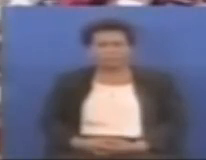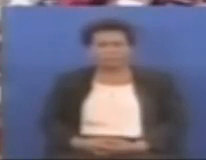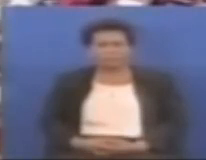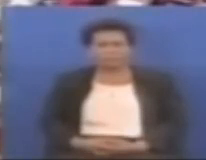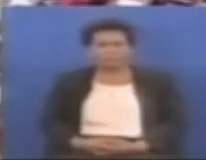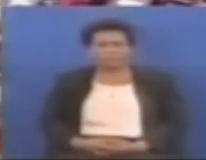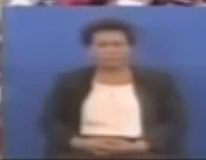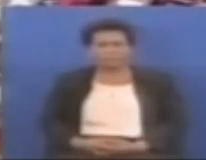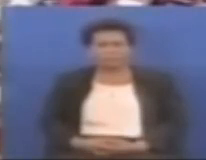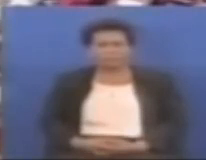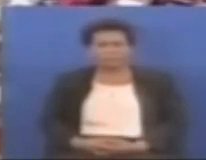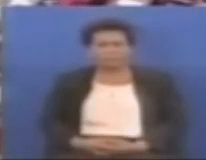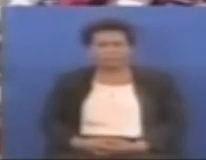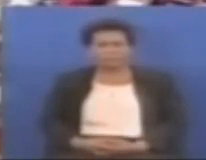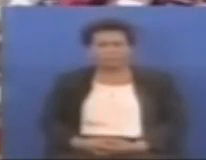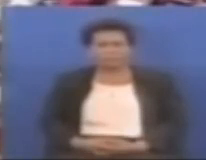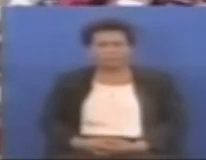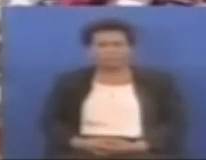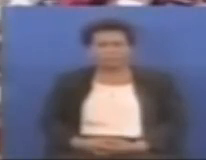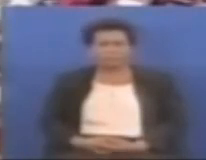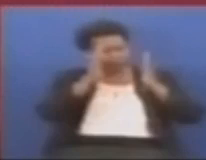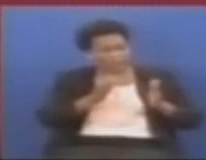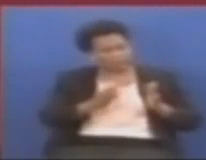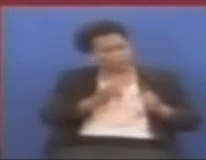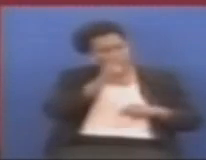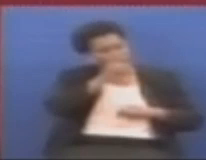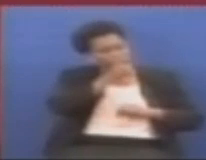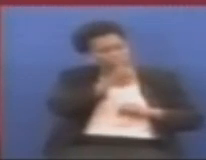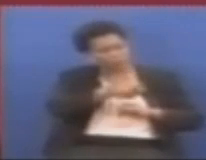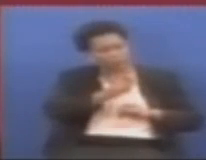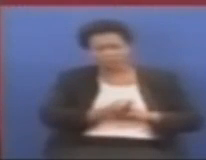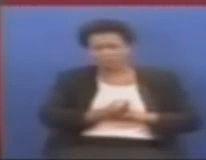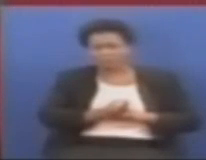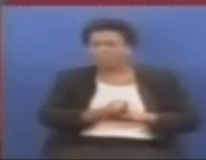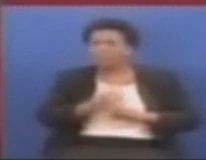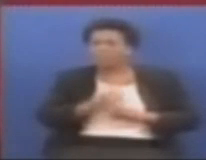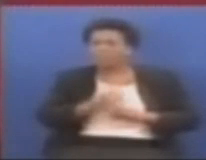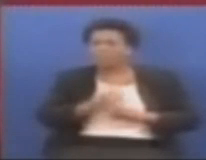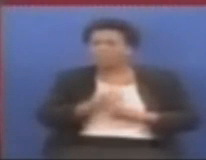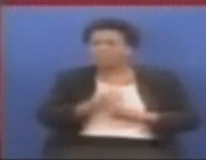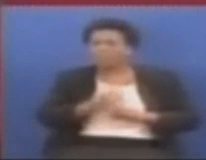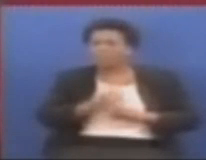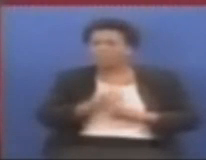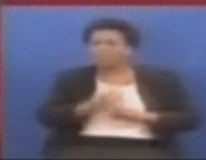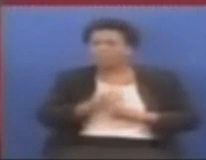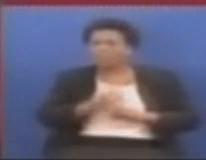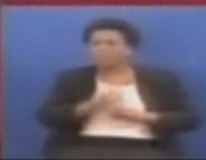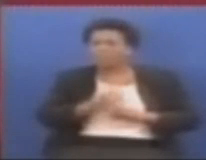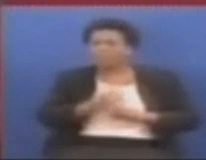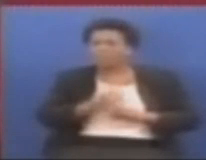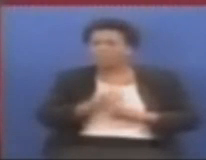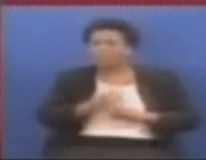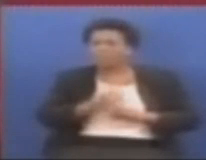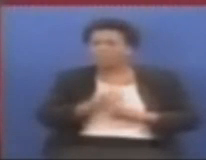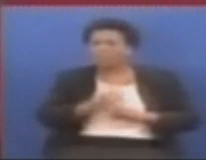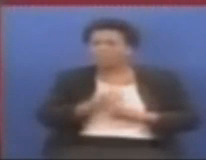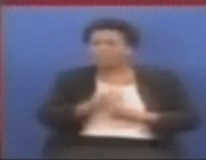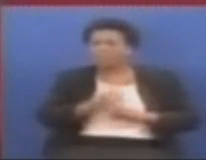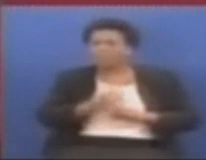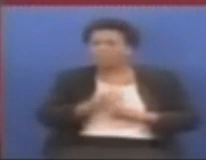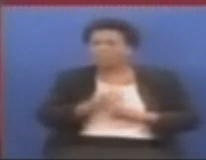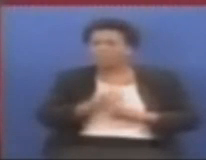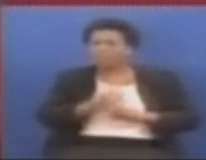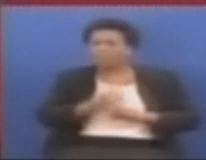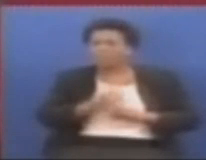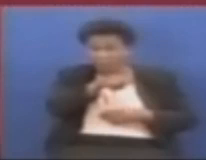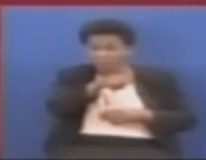hiki cha Mafia ni eneo nyeti sana, sio tu kwa ajili ya shughuli za utalii, bali pia ni eneo ambalo linatulishia samaki, mazalia